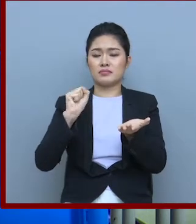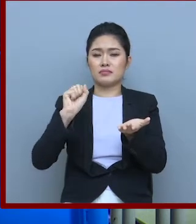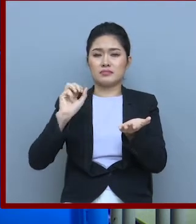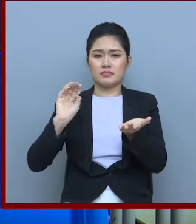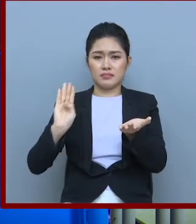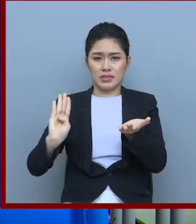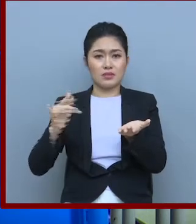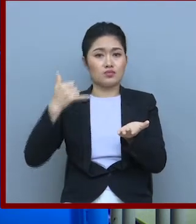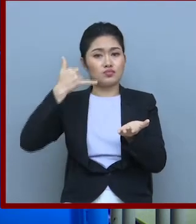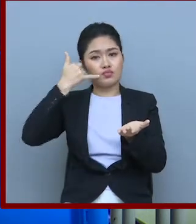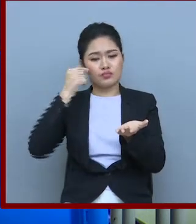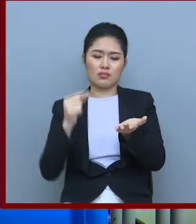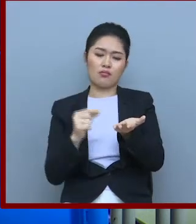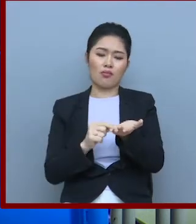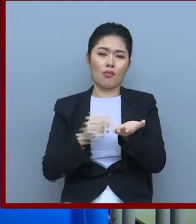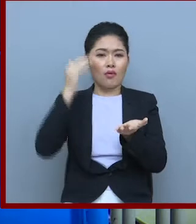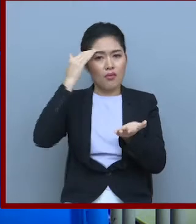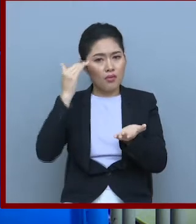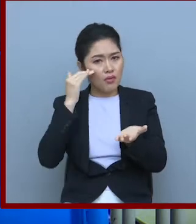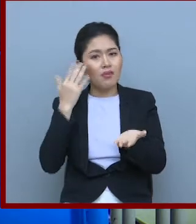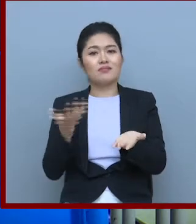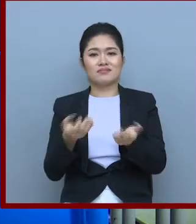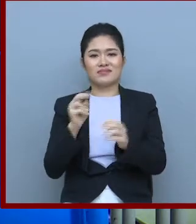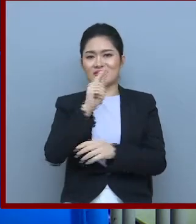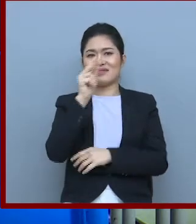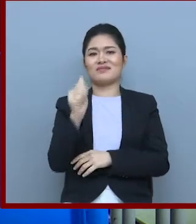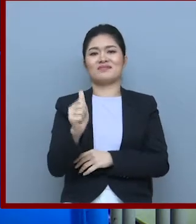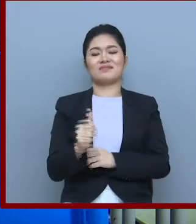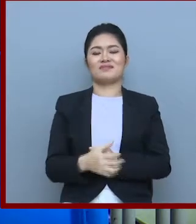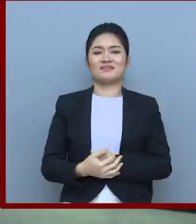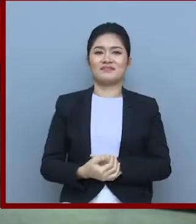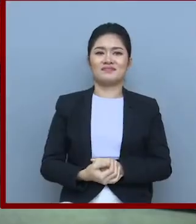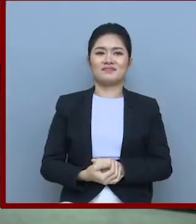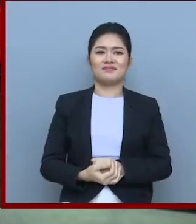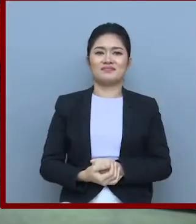ช้กับโทรศัพท์พวก Android ทั่วไปนะครับใช้ได้เลย